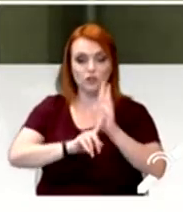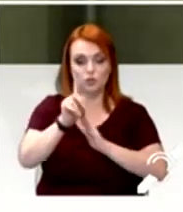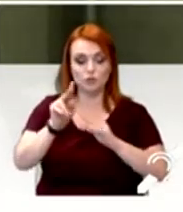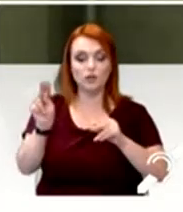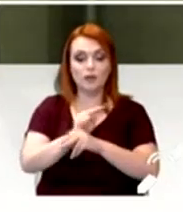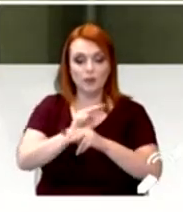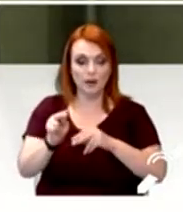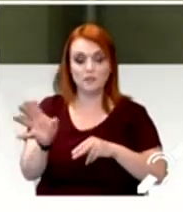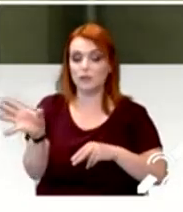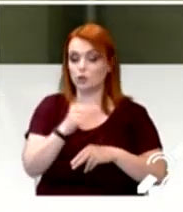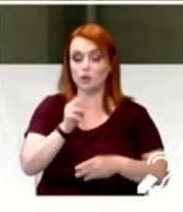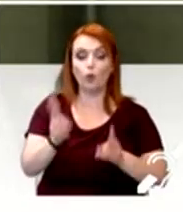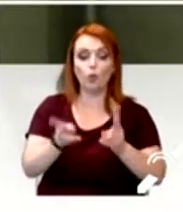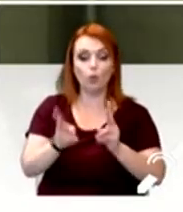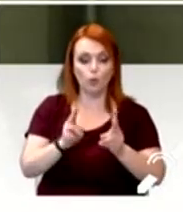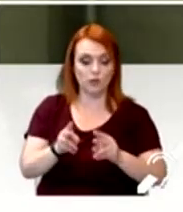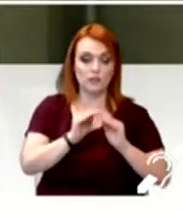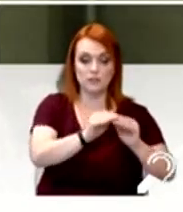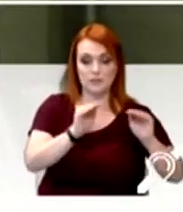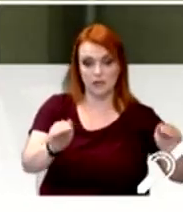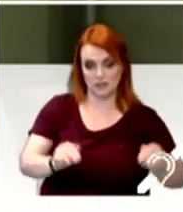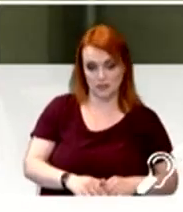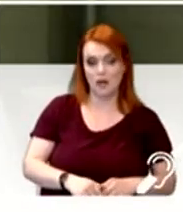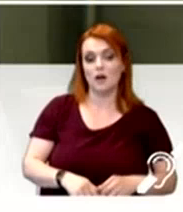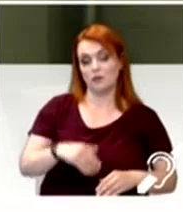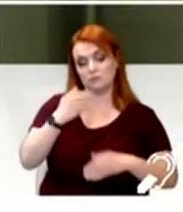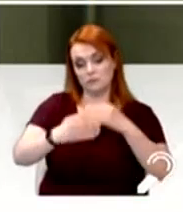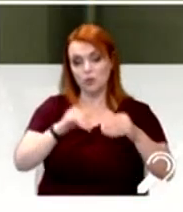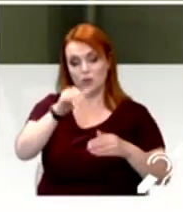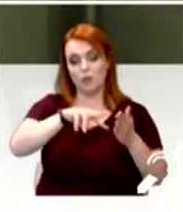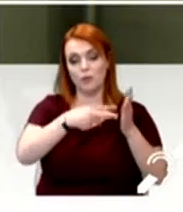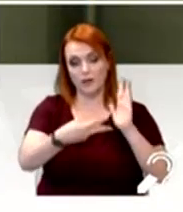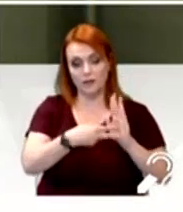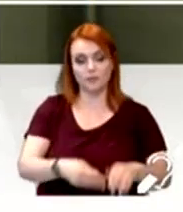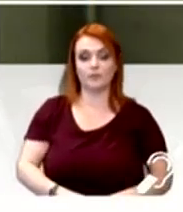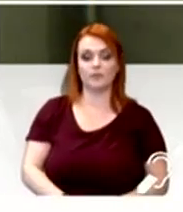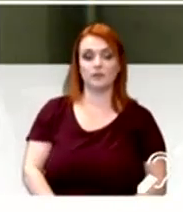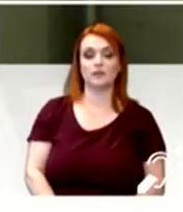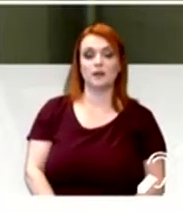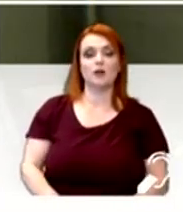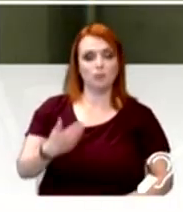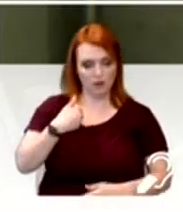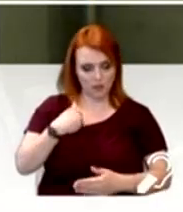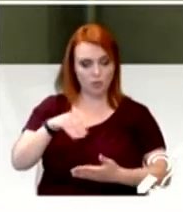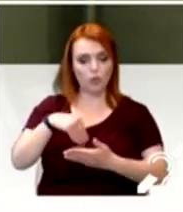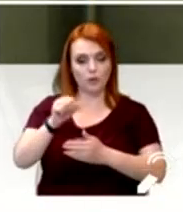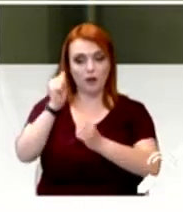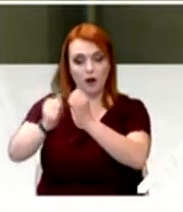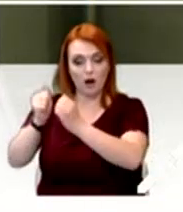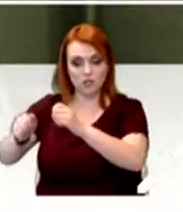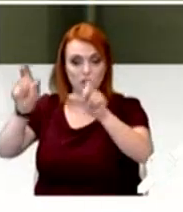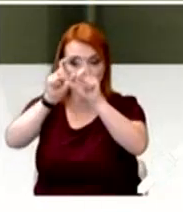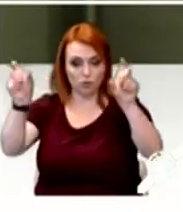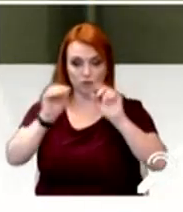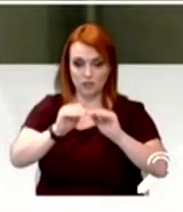despre paracon de tomate și despre mașini de curățat cartofi și despre alt utilaj absolut